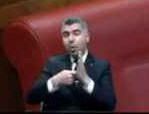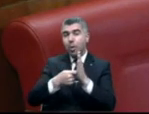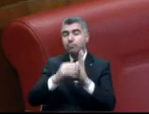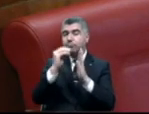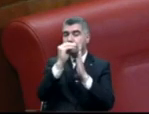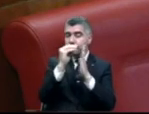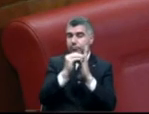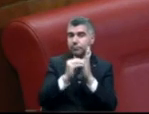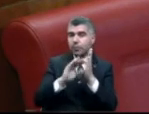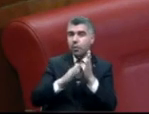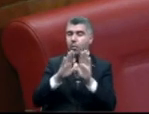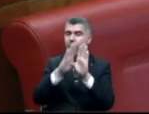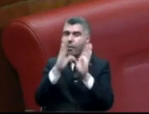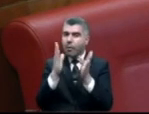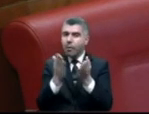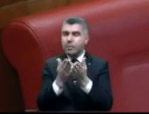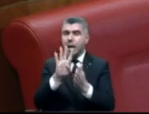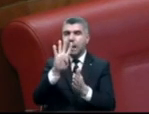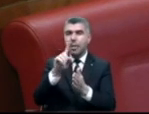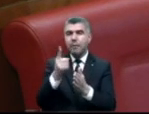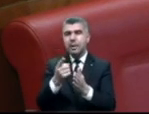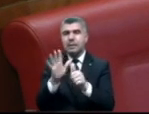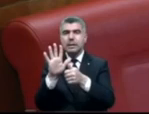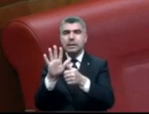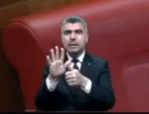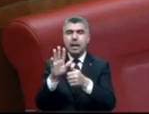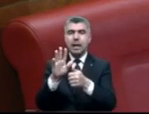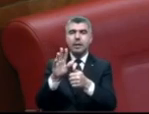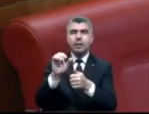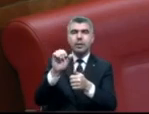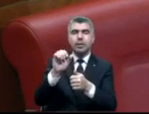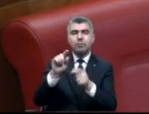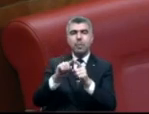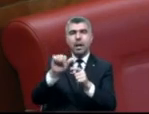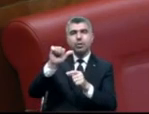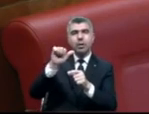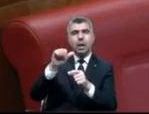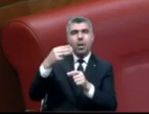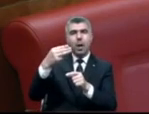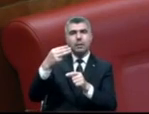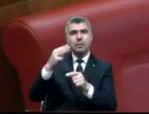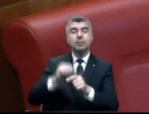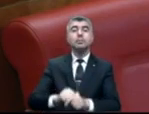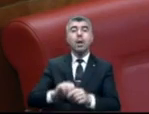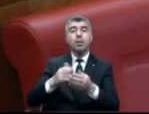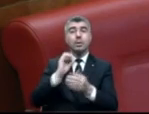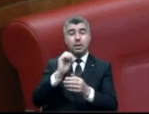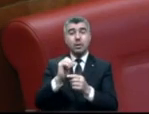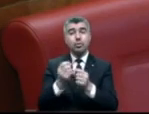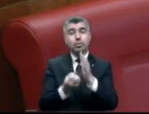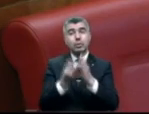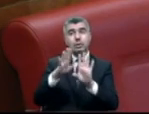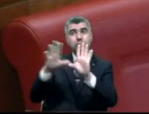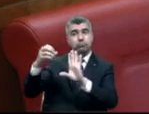قيد التطوير بقدرة إجمالية كتناهز 4.6 جيجاوات، والإشارة تم أيضا الترخيص لمشاريع من الطاقة